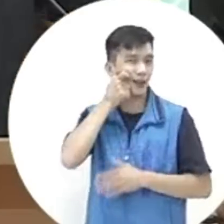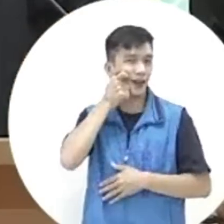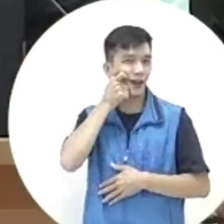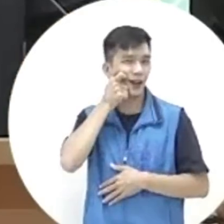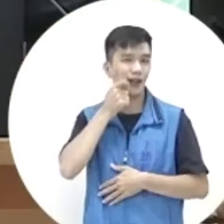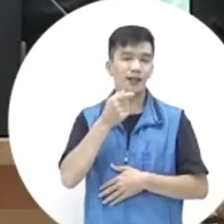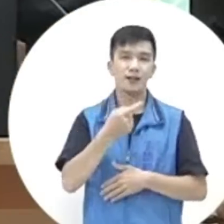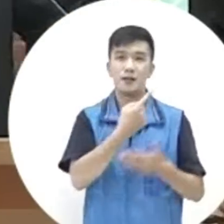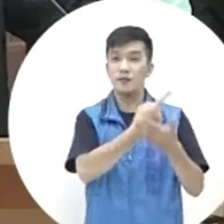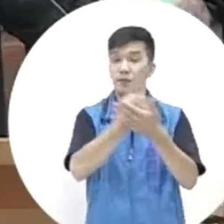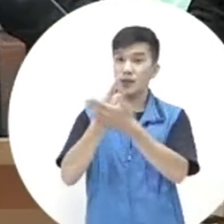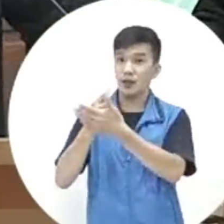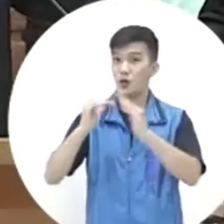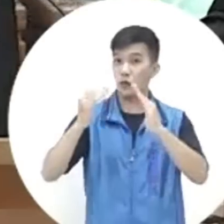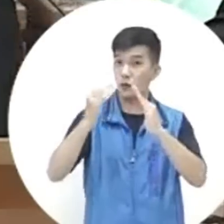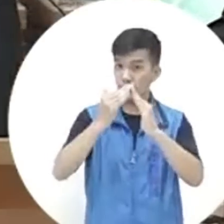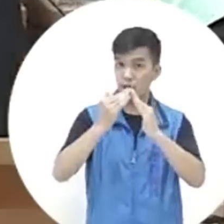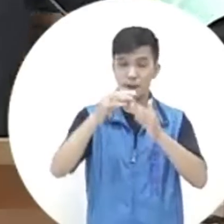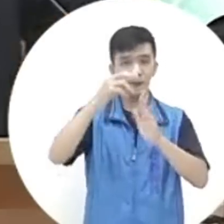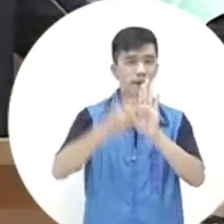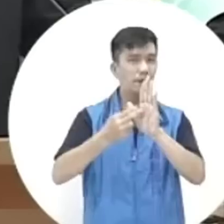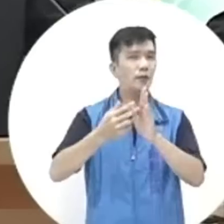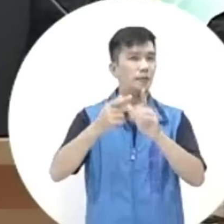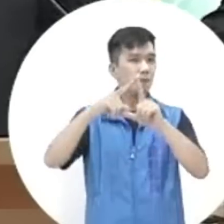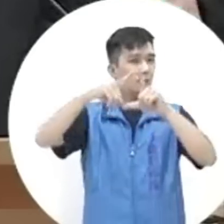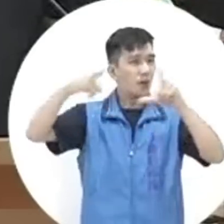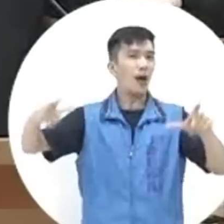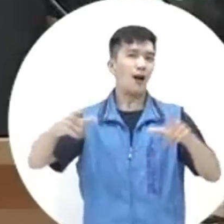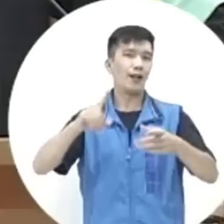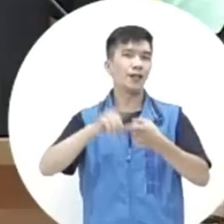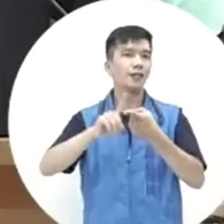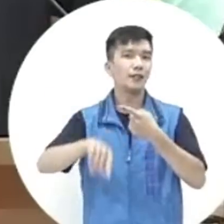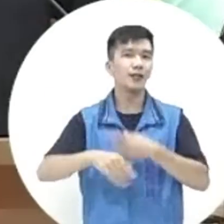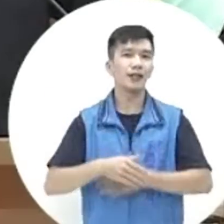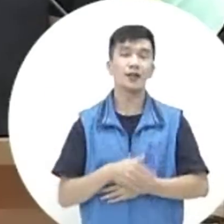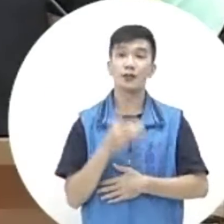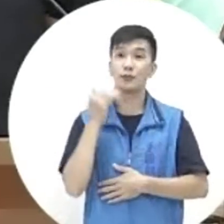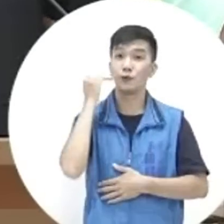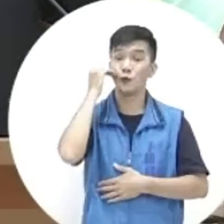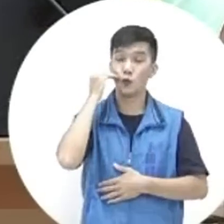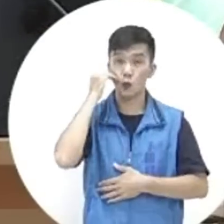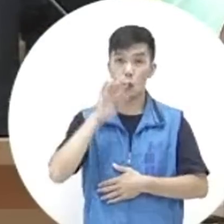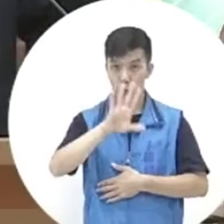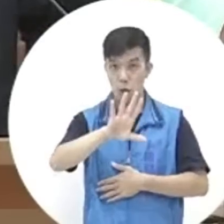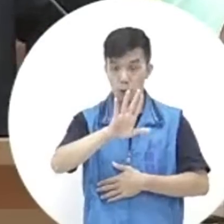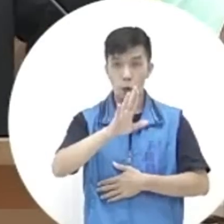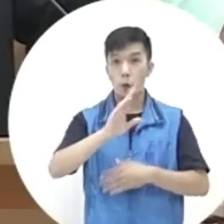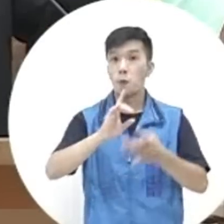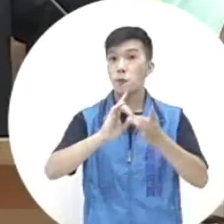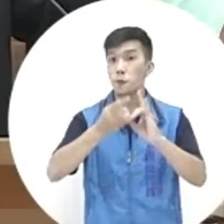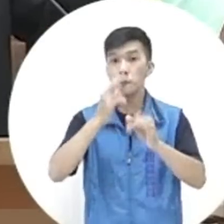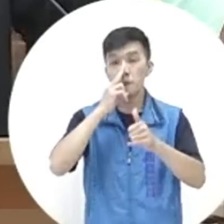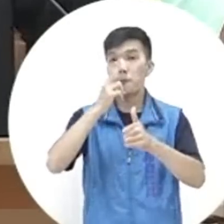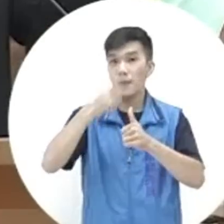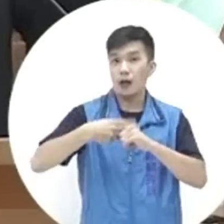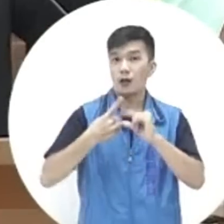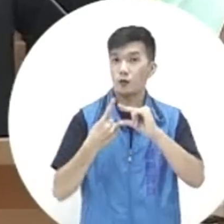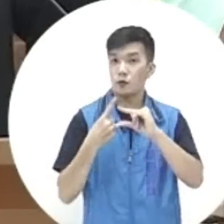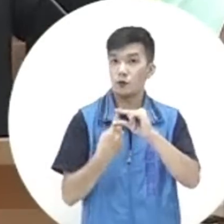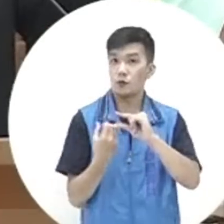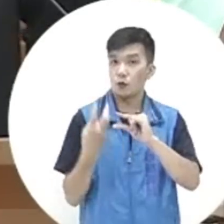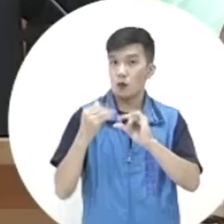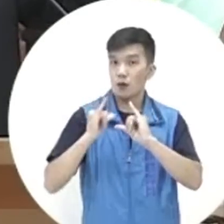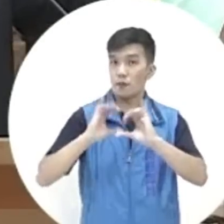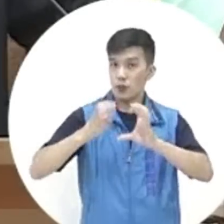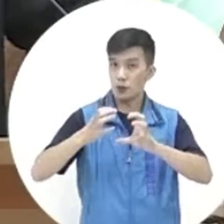广义吗？ 啊，就是包含中国嘛， 比你更广义嘛，只要有人要侵犯中华民国，伤害